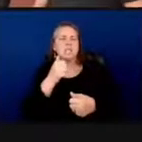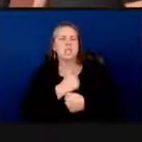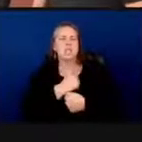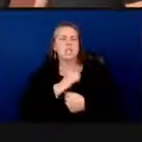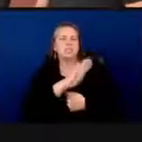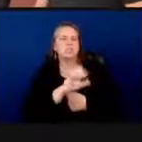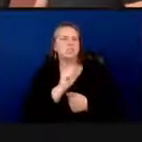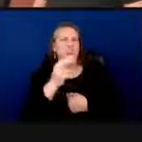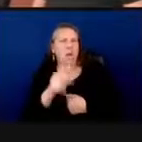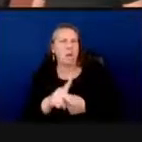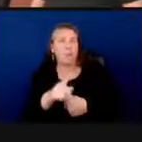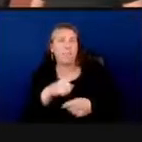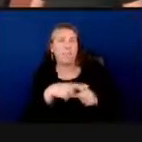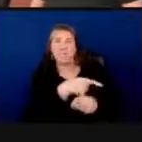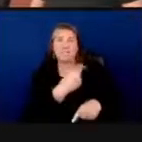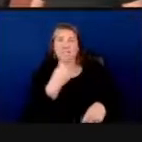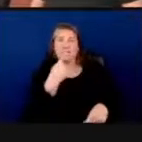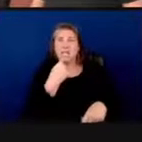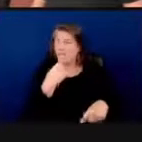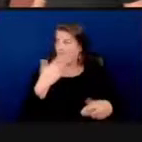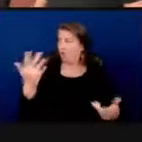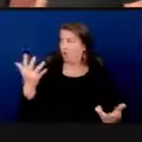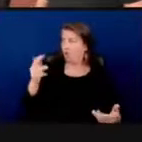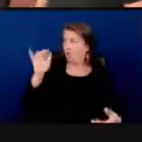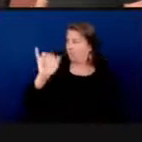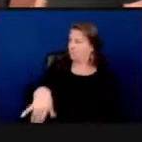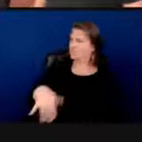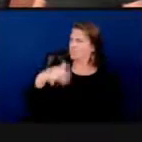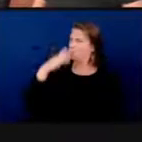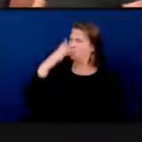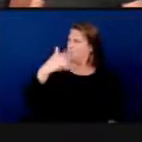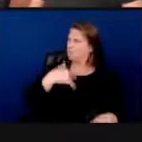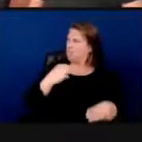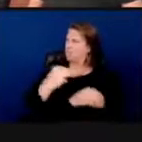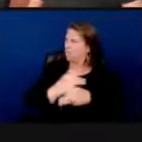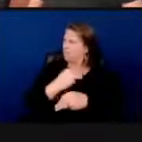mkuu wa bodi niliweza